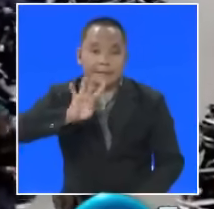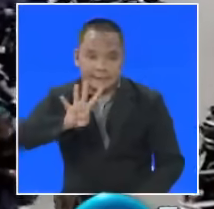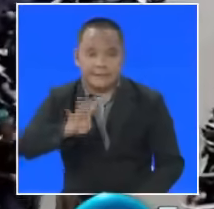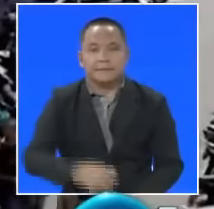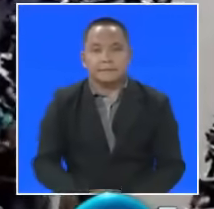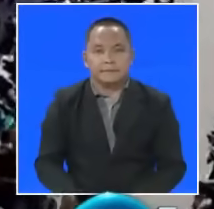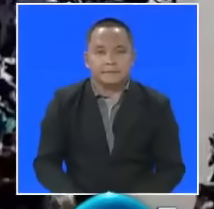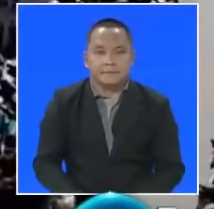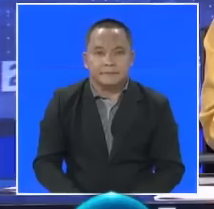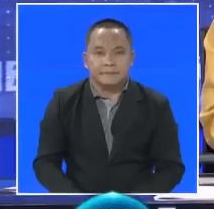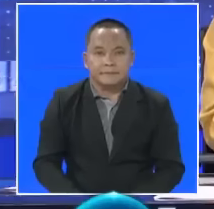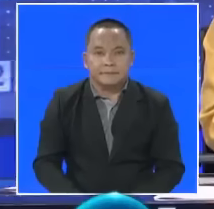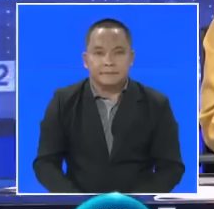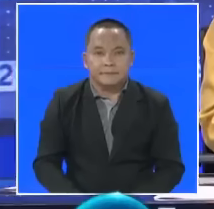1584